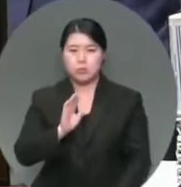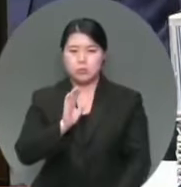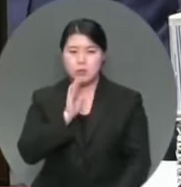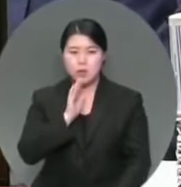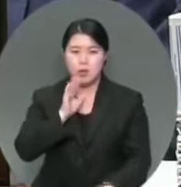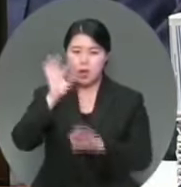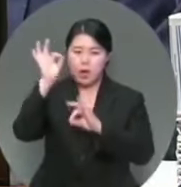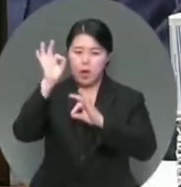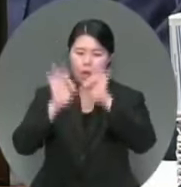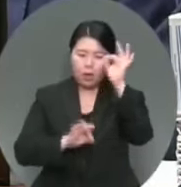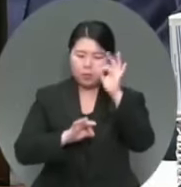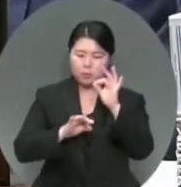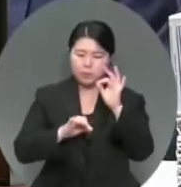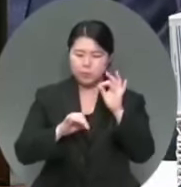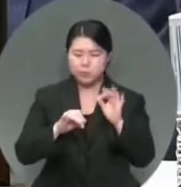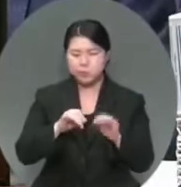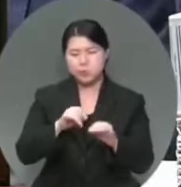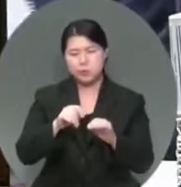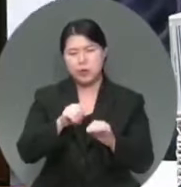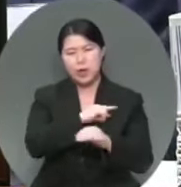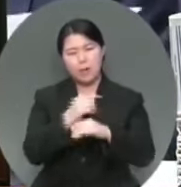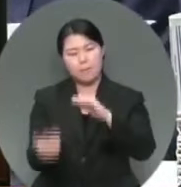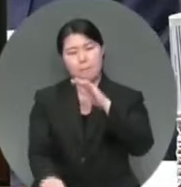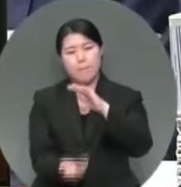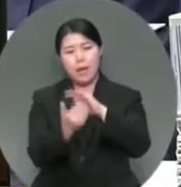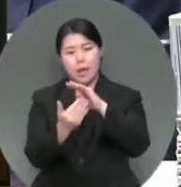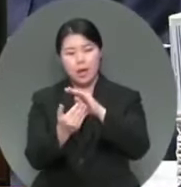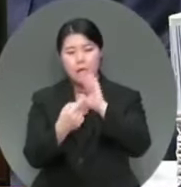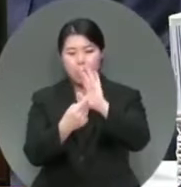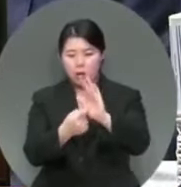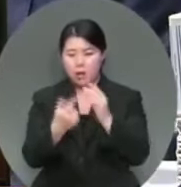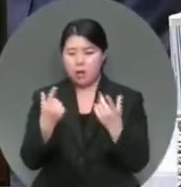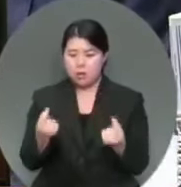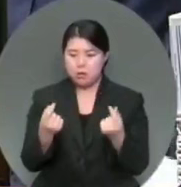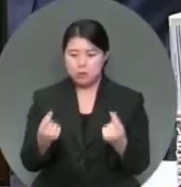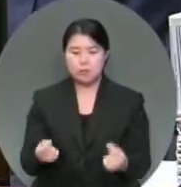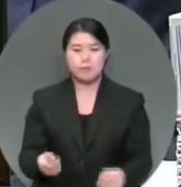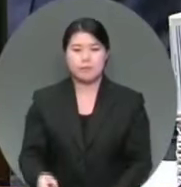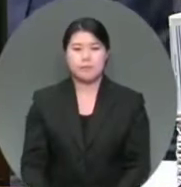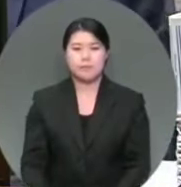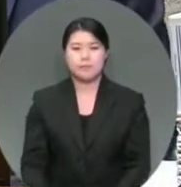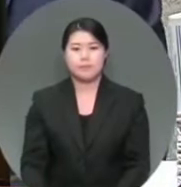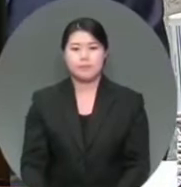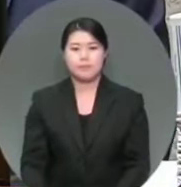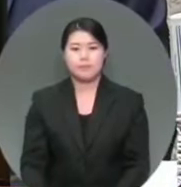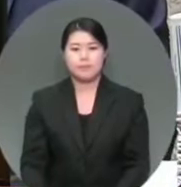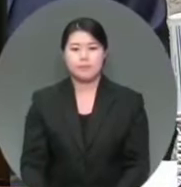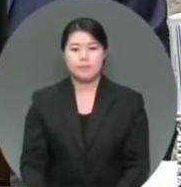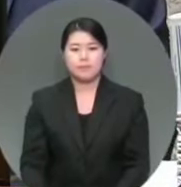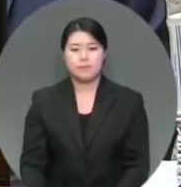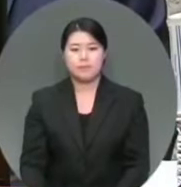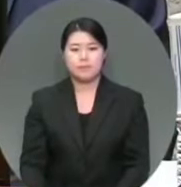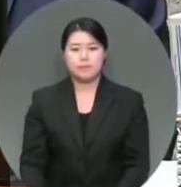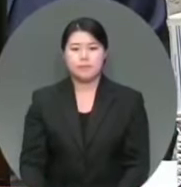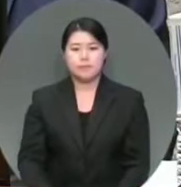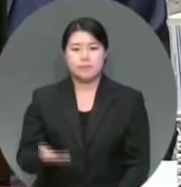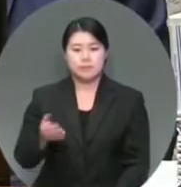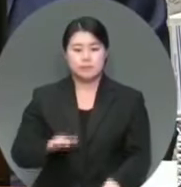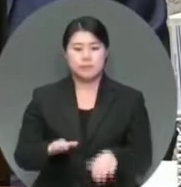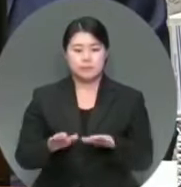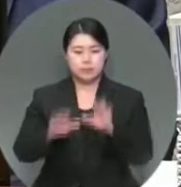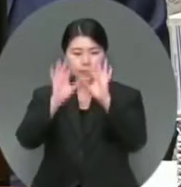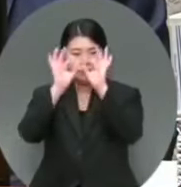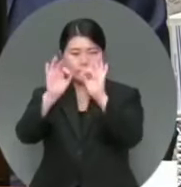오차율이 발생한 거 아니냐라는 그런 지적을 아직도 하고 있습니다. 근데 아직까지도 저희가 볼